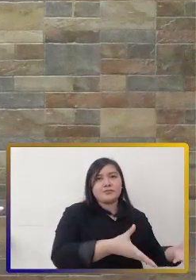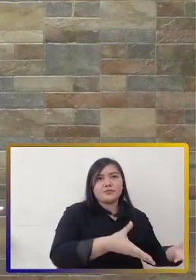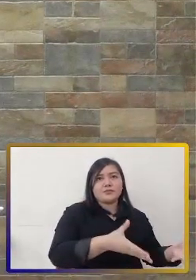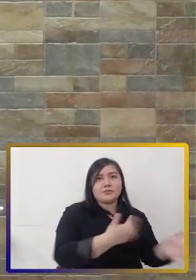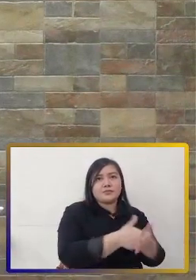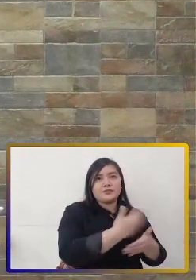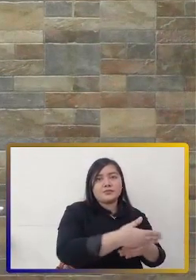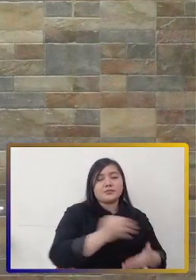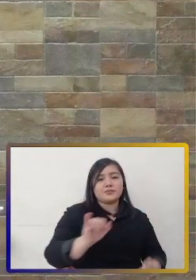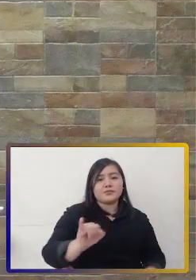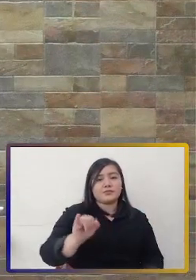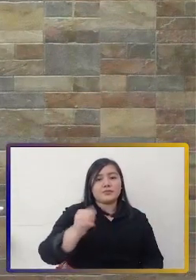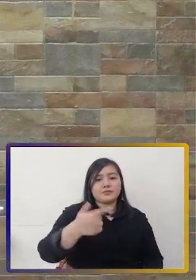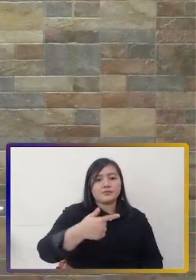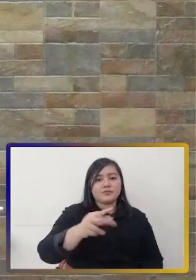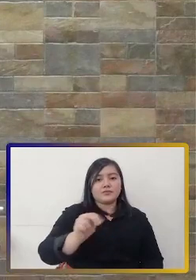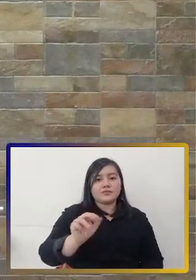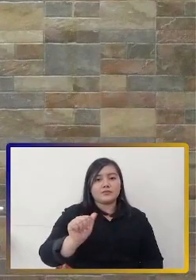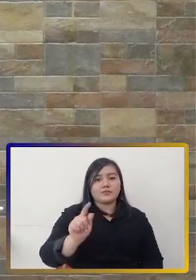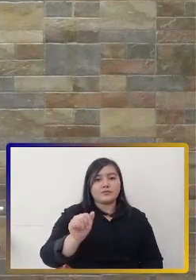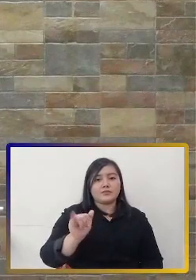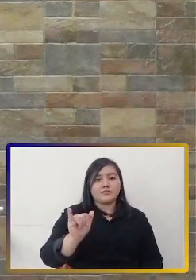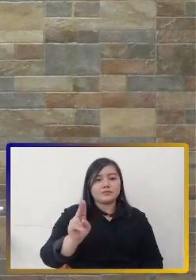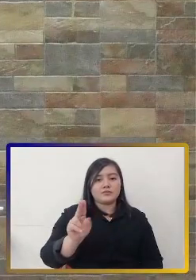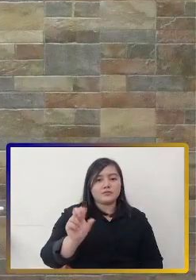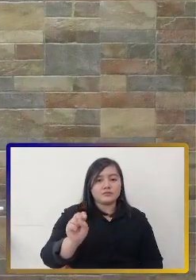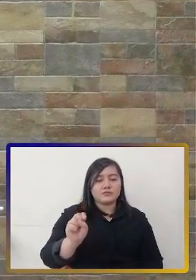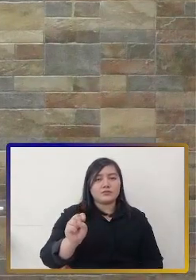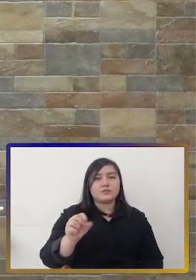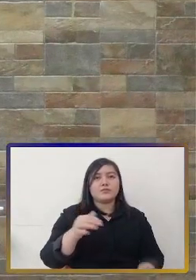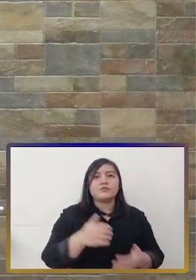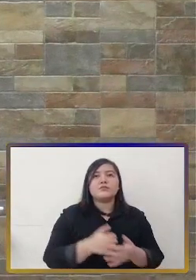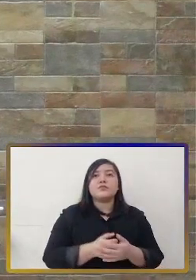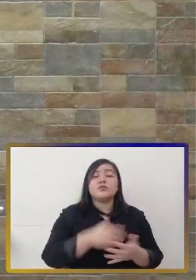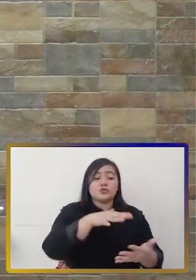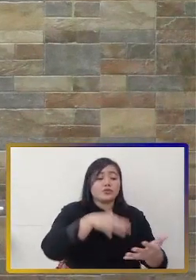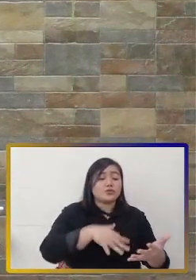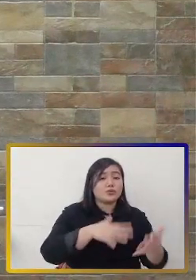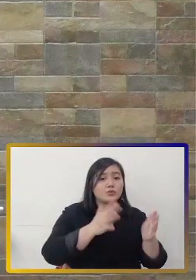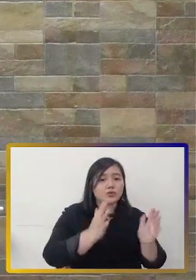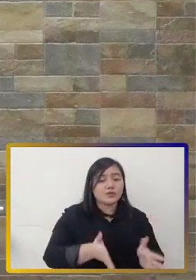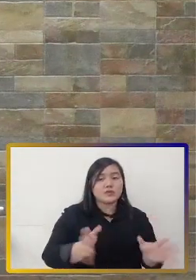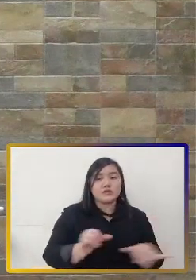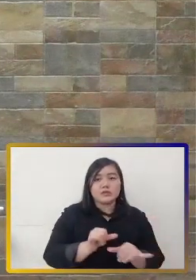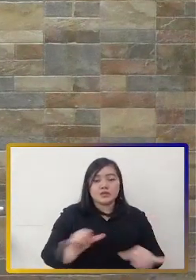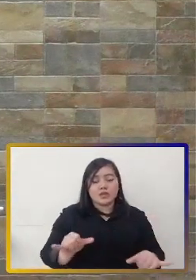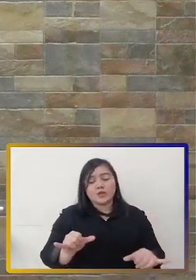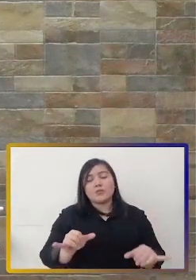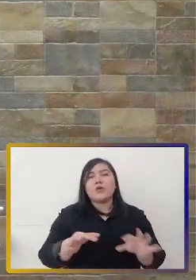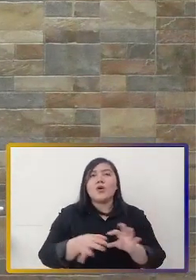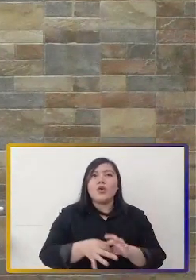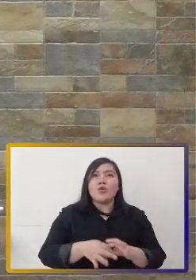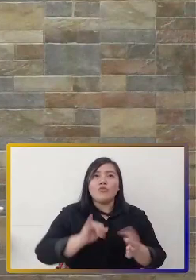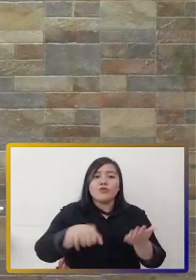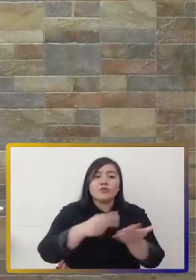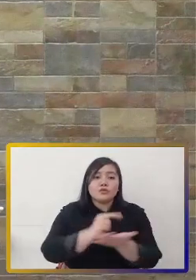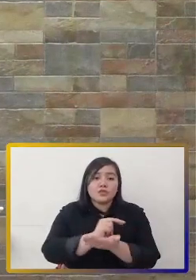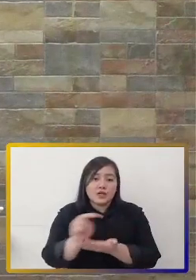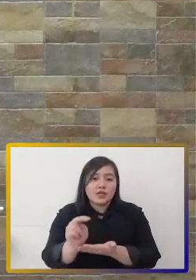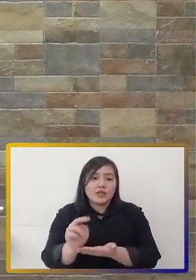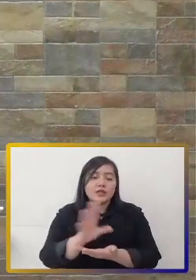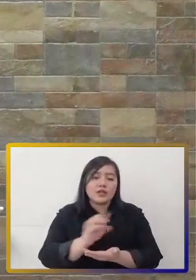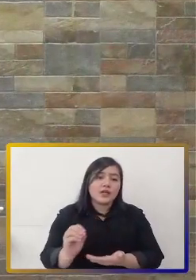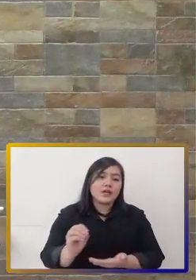ring pupil po ni John and a bishop of the church at Antioch. Alright?